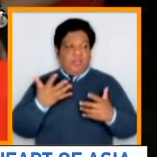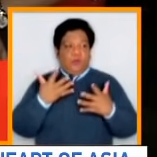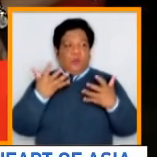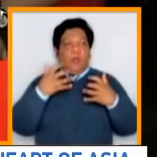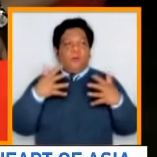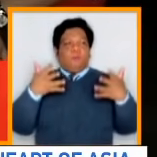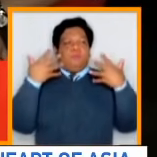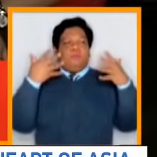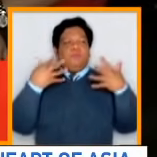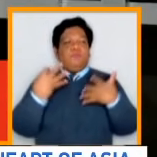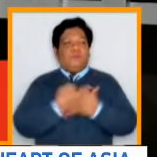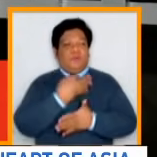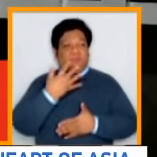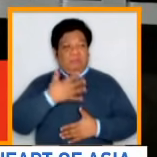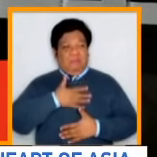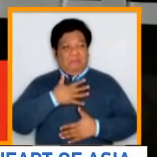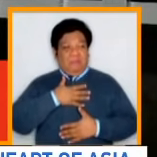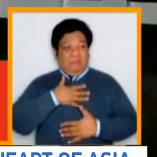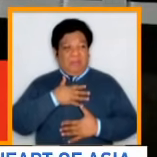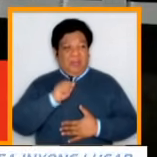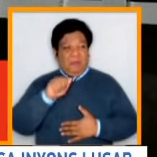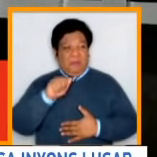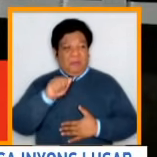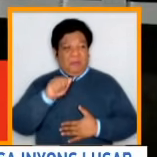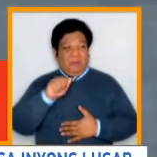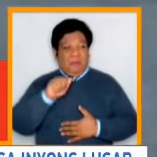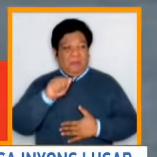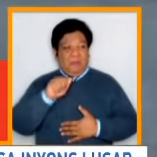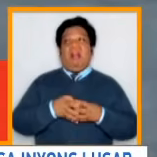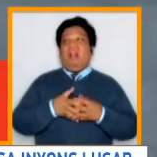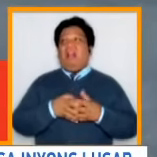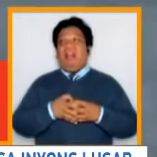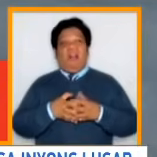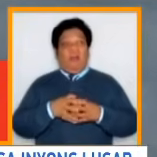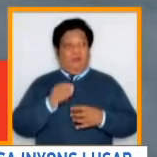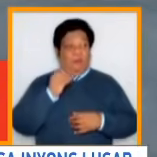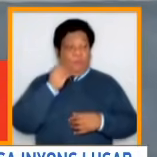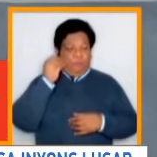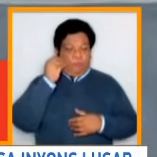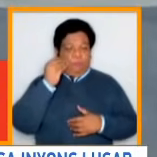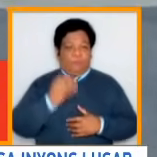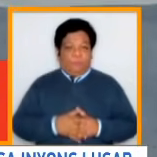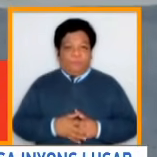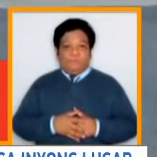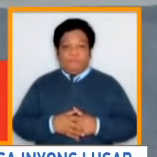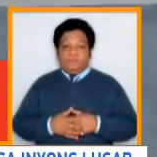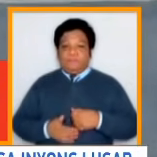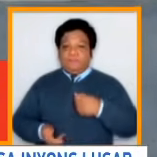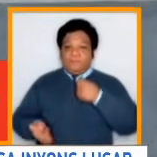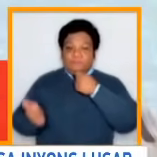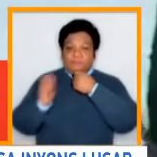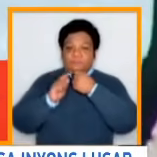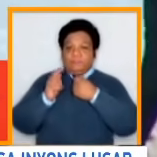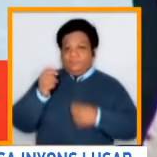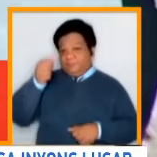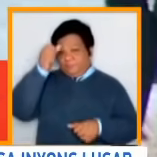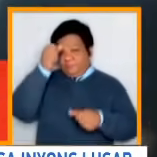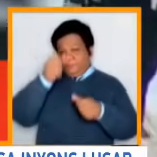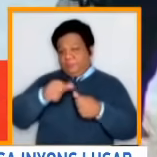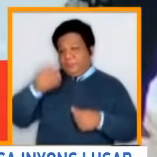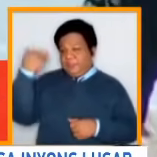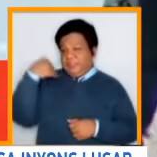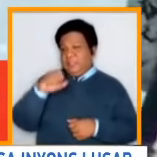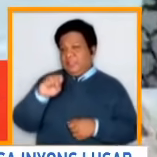natotoreti na ako sa bahay. Apo, sabi ko, sige, bukas. Noong Sabado, ibinaba sa Alert Level 3 ang restriction